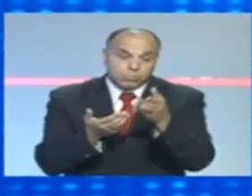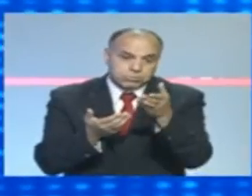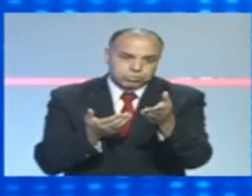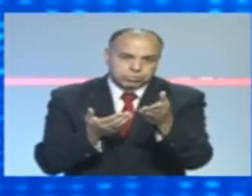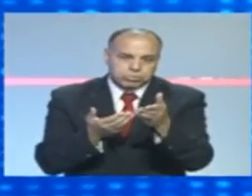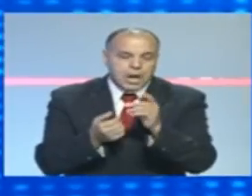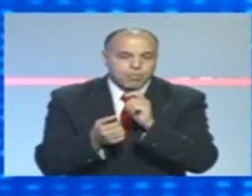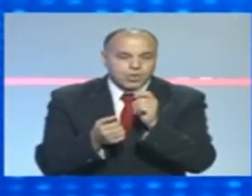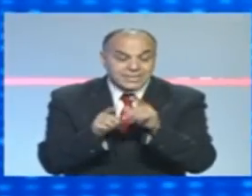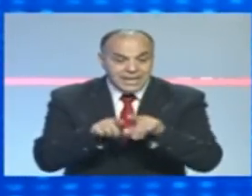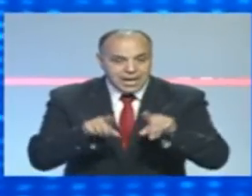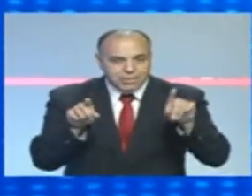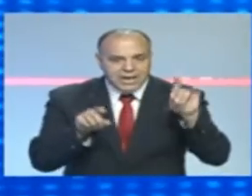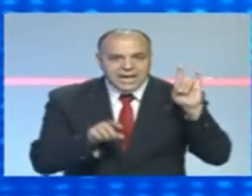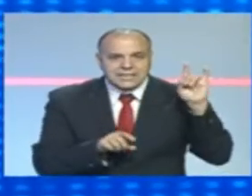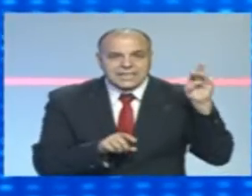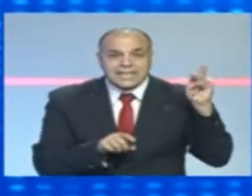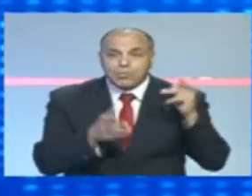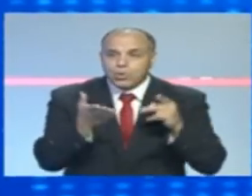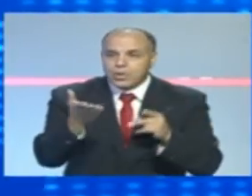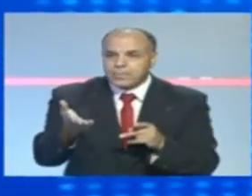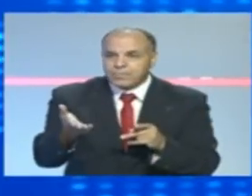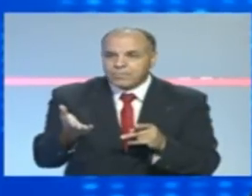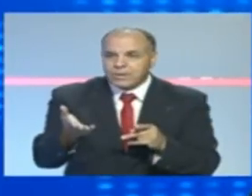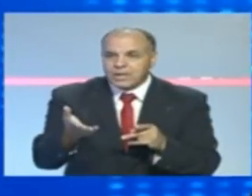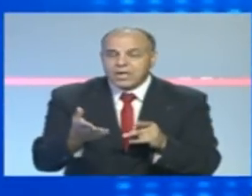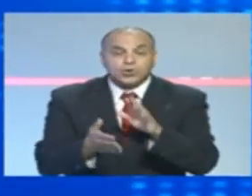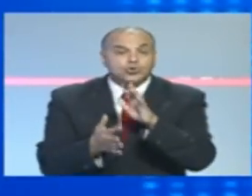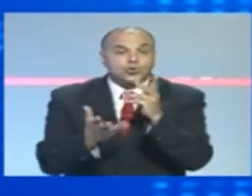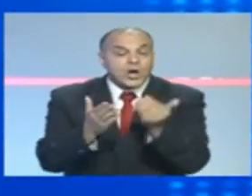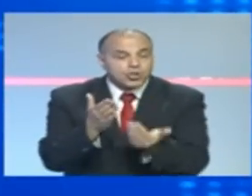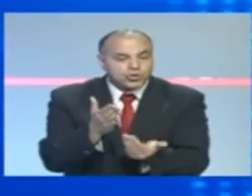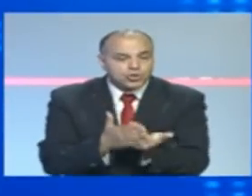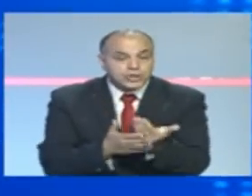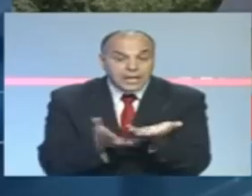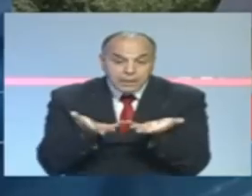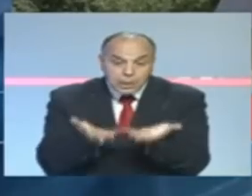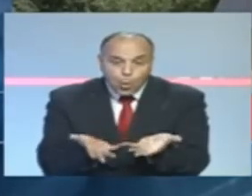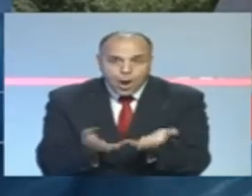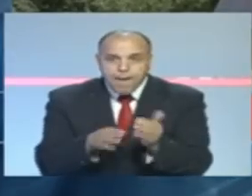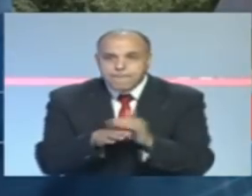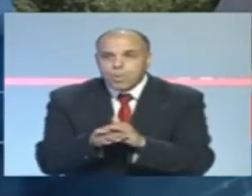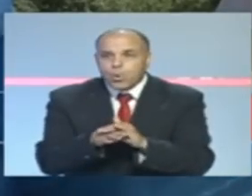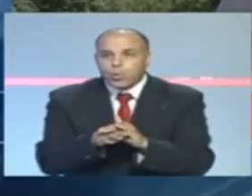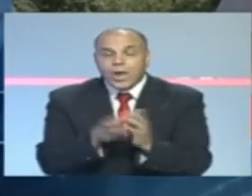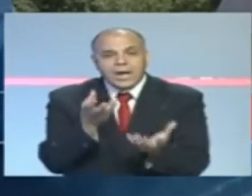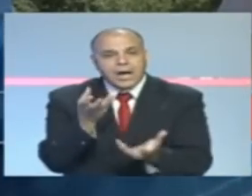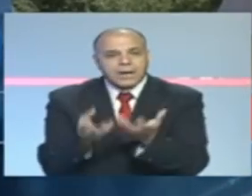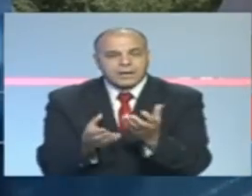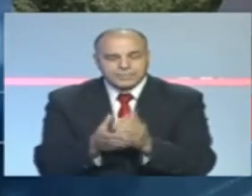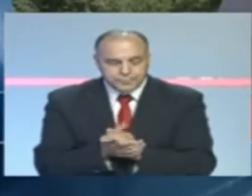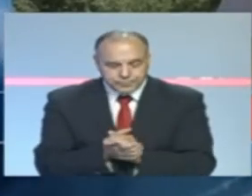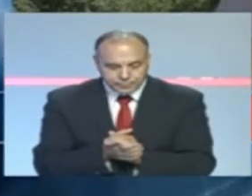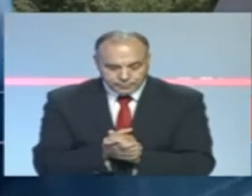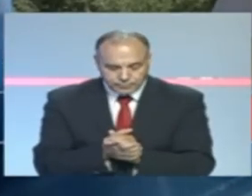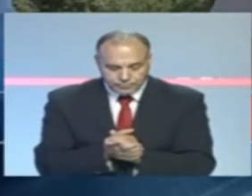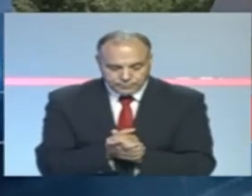مراسل الاخبار احسن الكريمه اذن احسن ما هي تطورات الاوضاع في علاقه بهذه الحرائق